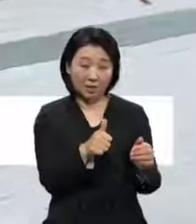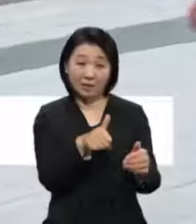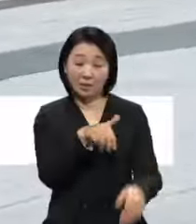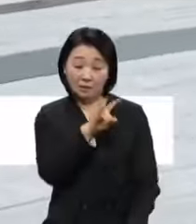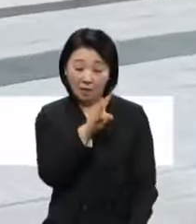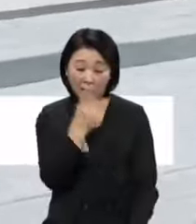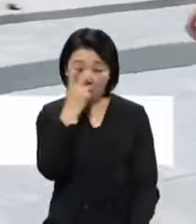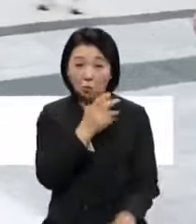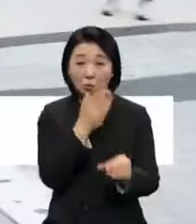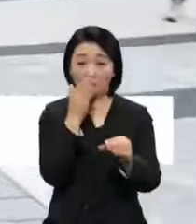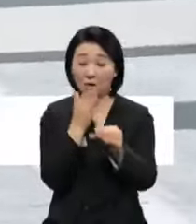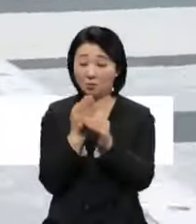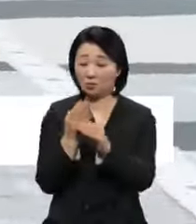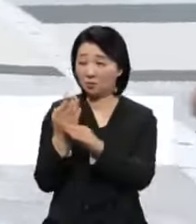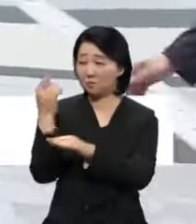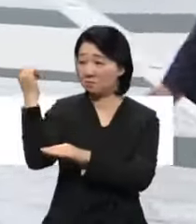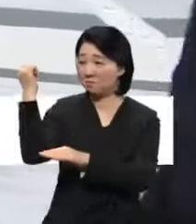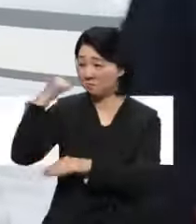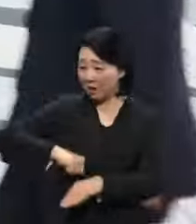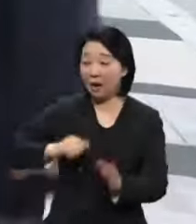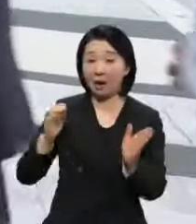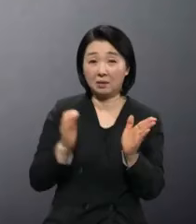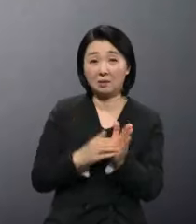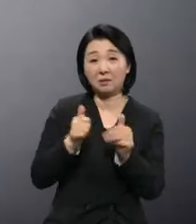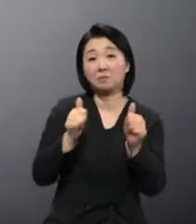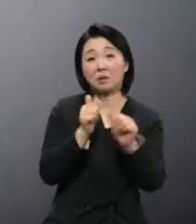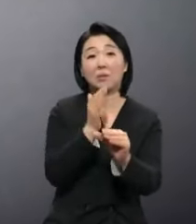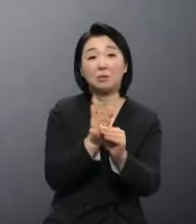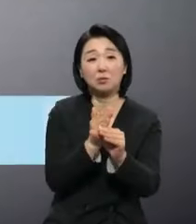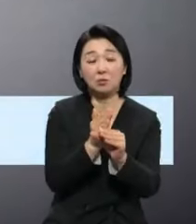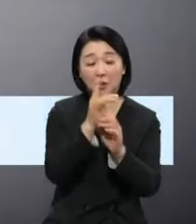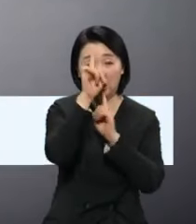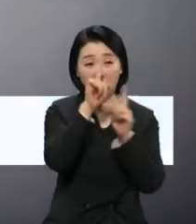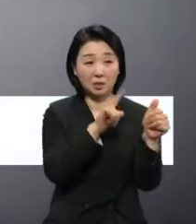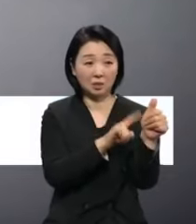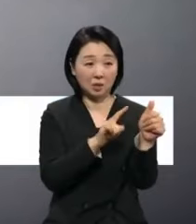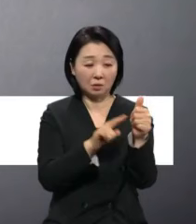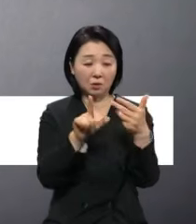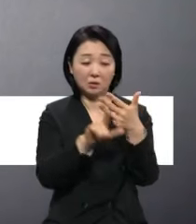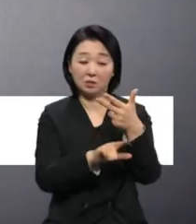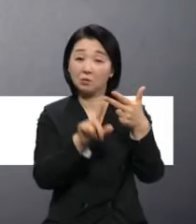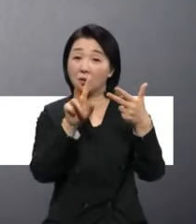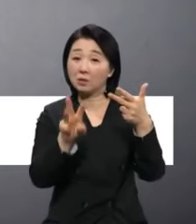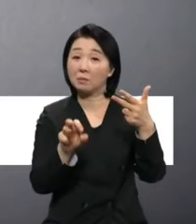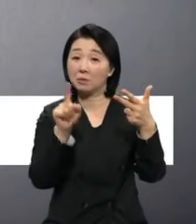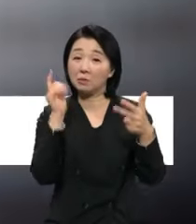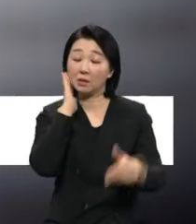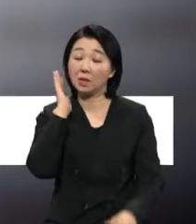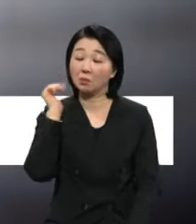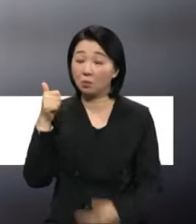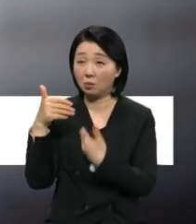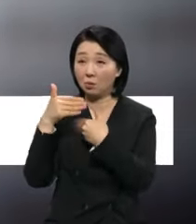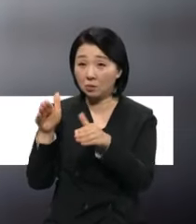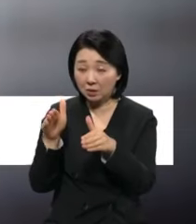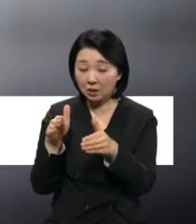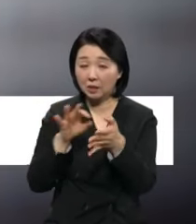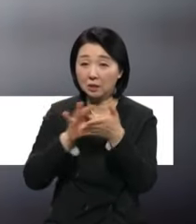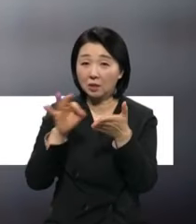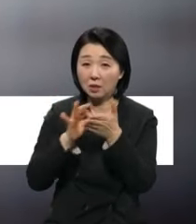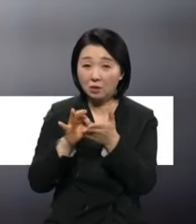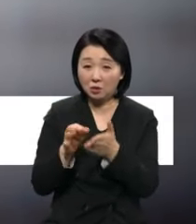항명죄로 기소돼 현재 재판을 받고 있습니다. 이 전 장관은 지난해 7월 31일에도 대통령실이 사용하는 고유